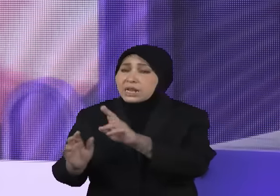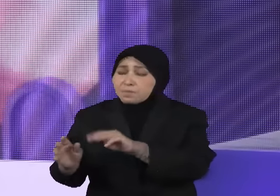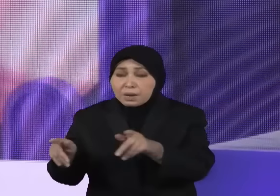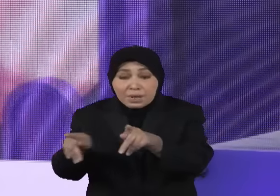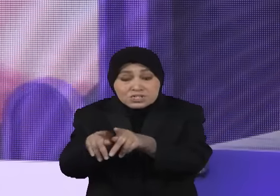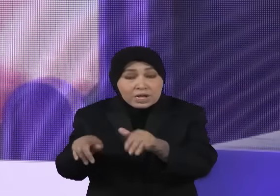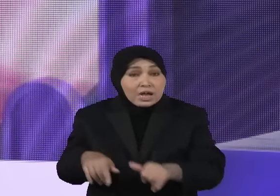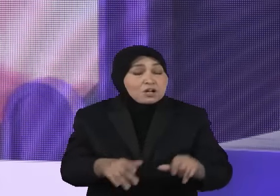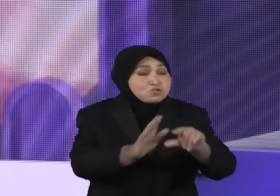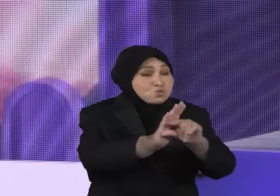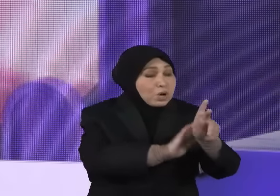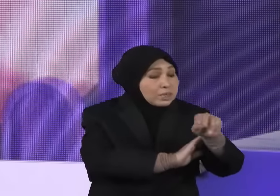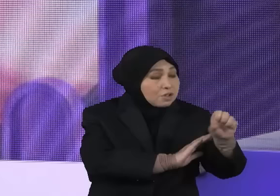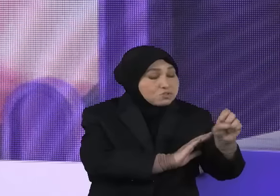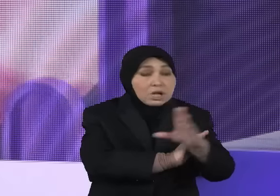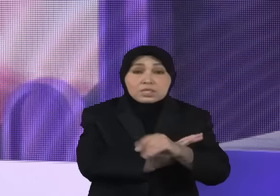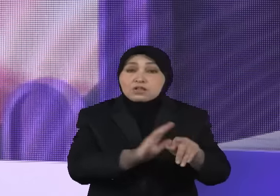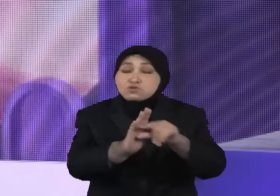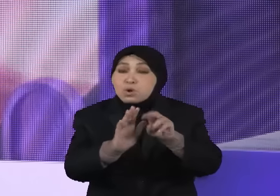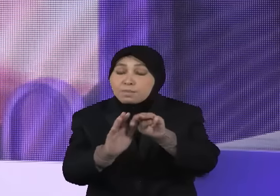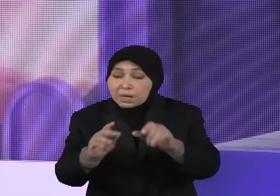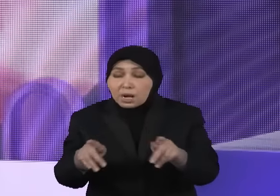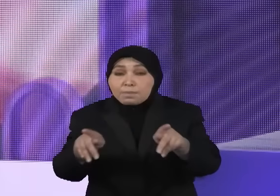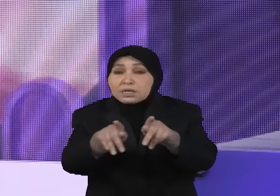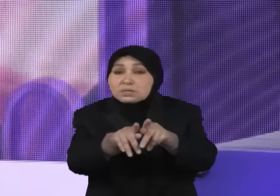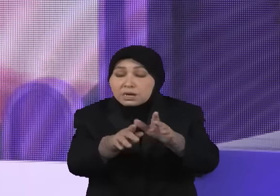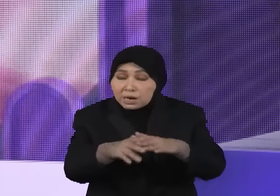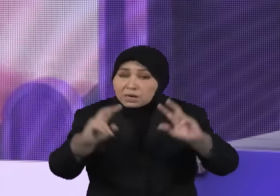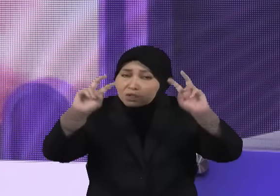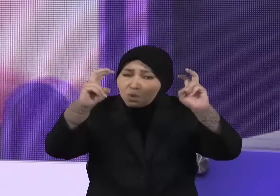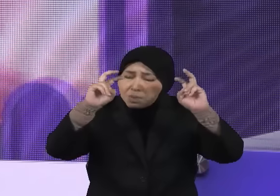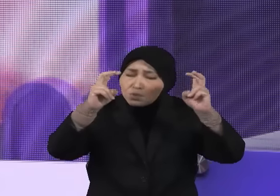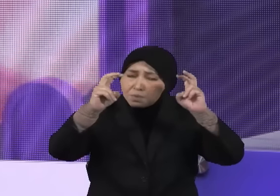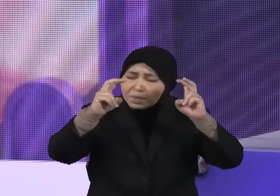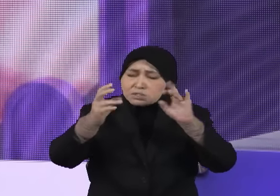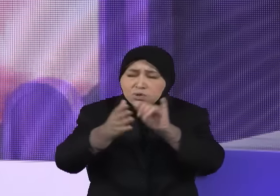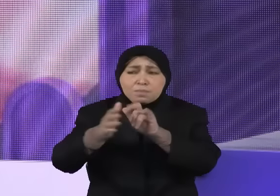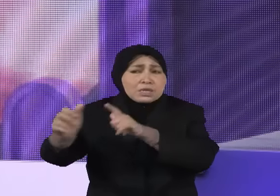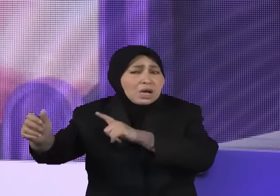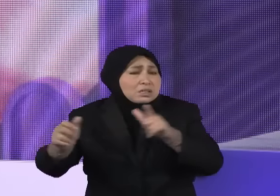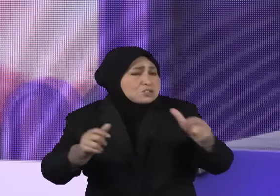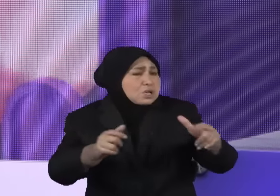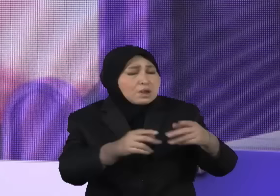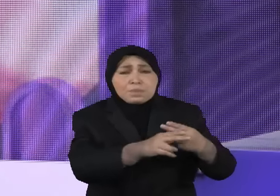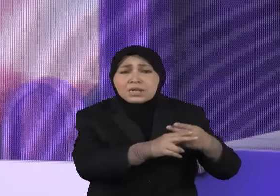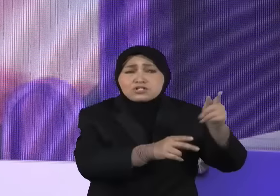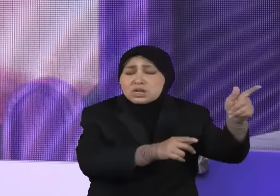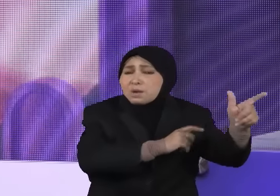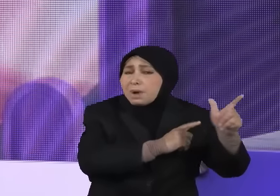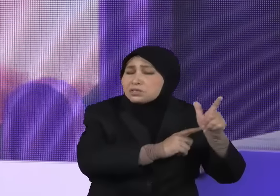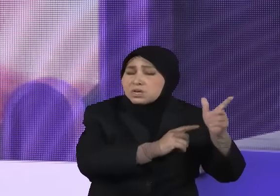pasangan. Surah An-Nisa dan surah Al-Maidah, dia ada topik-topik yang di sana panjang, sini pendek, di sana pendek, di